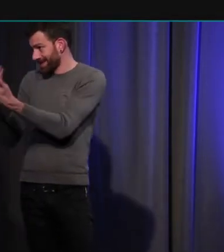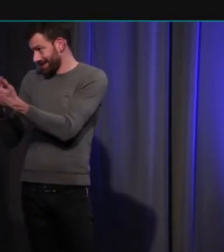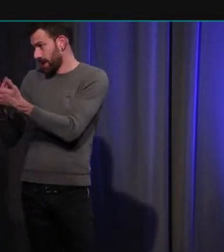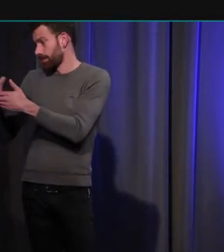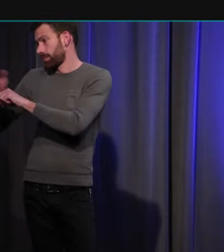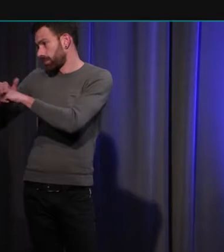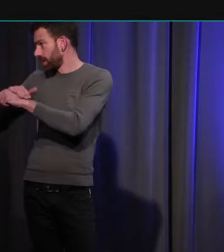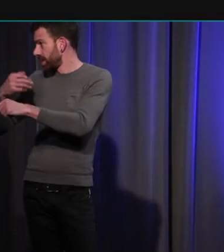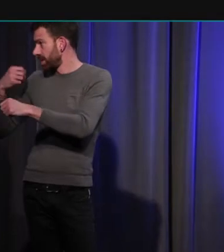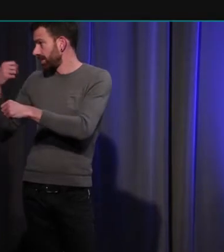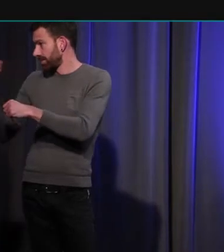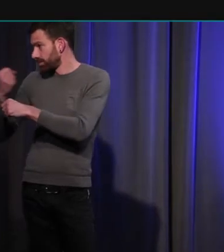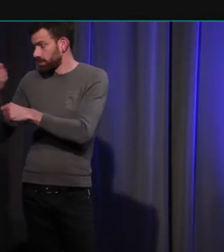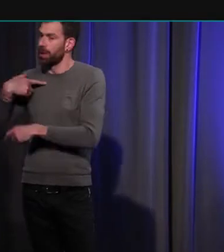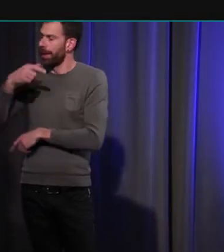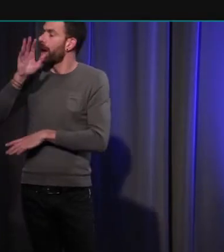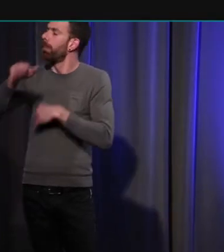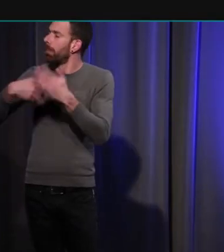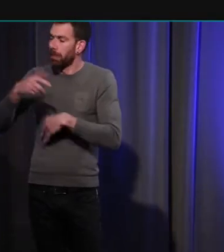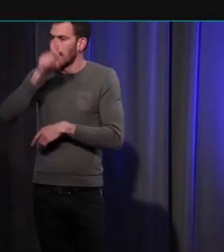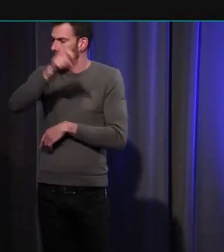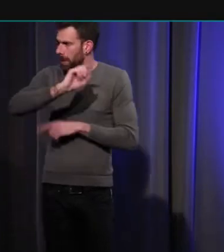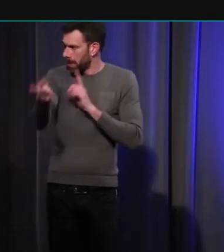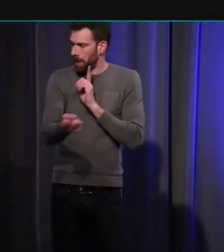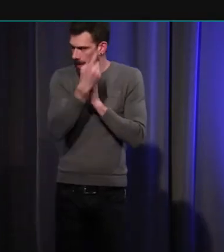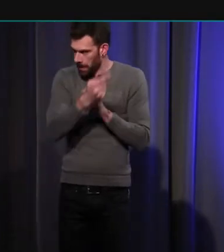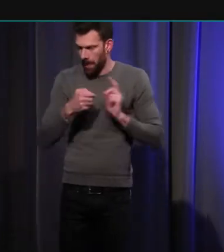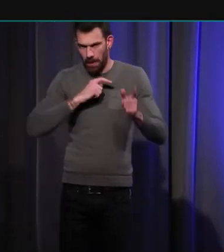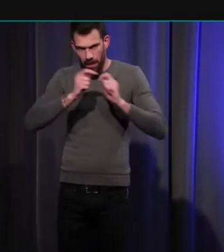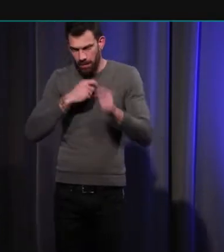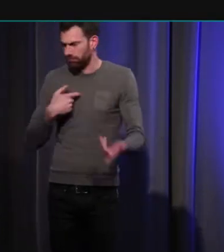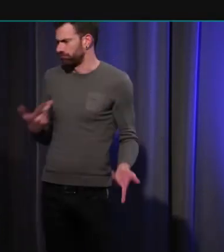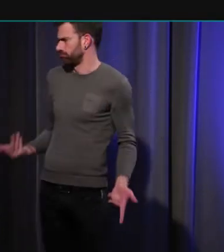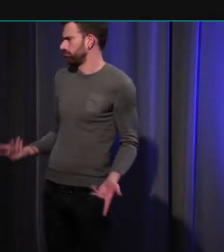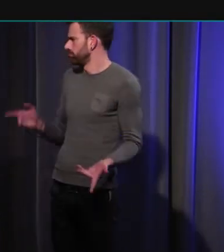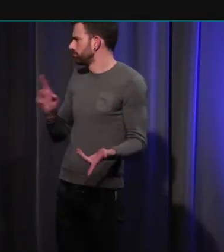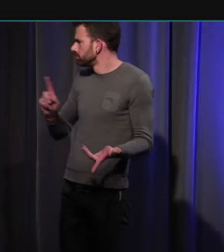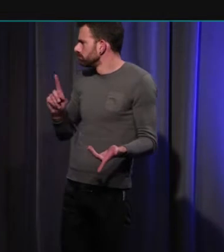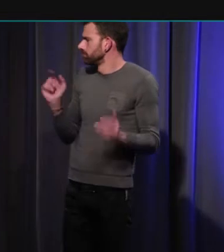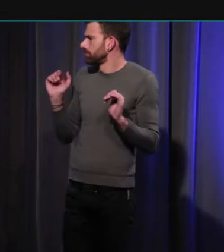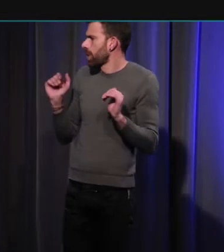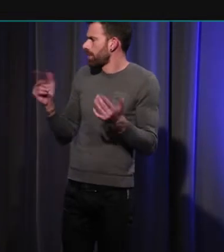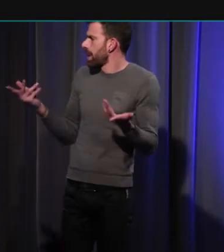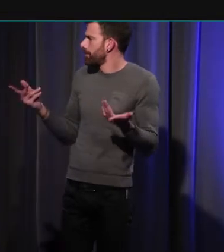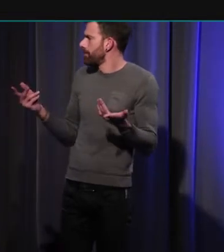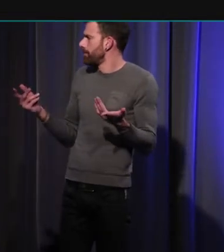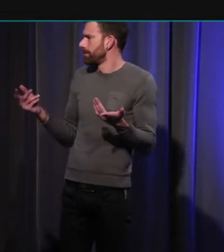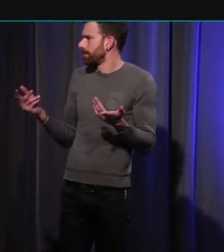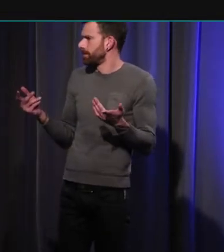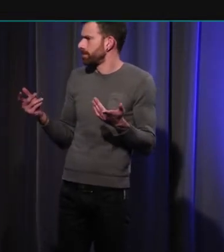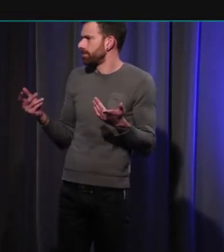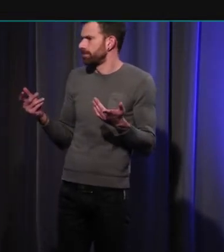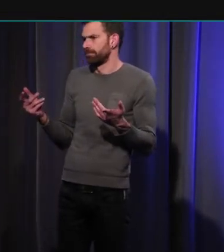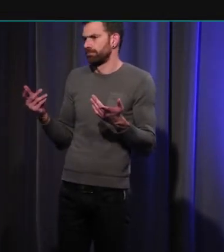actions alors ils sont venus me voir on a discuté mondino mais monsieur parce que il ya quand même 600 écoles